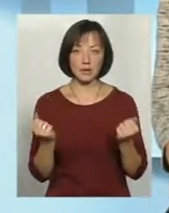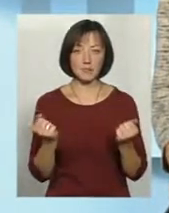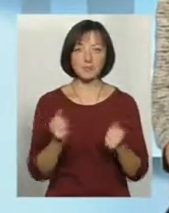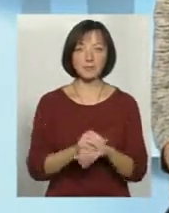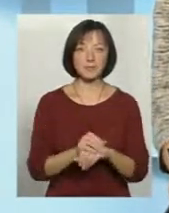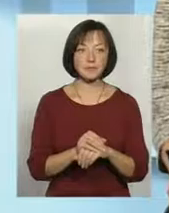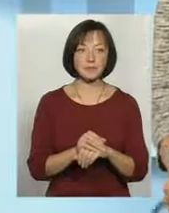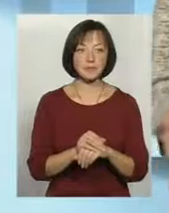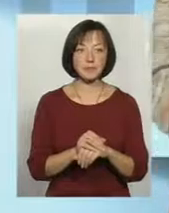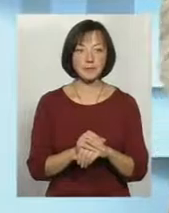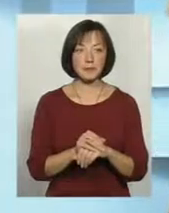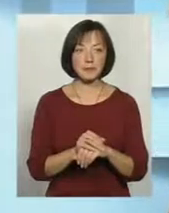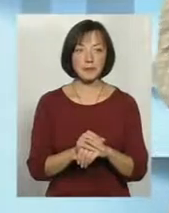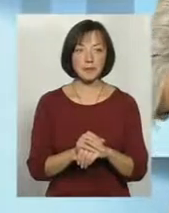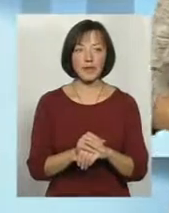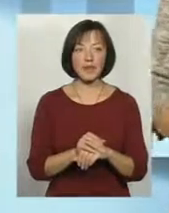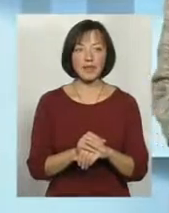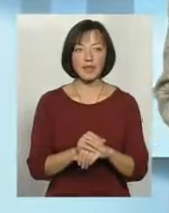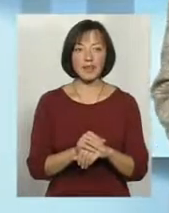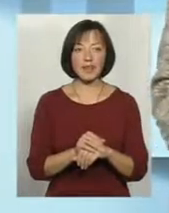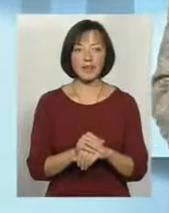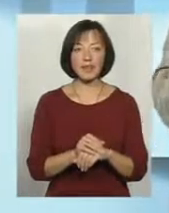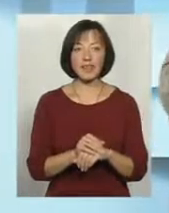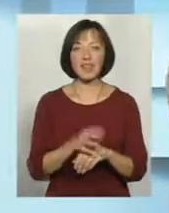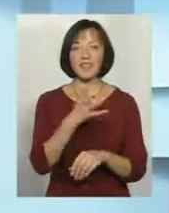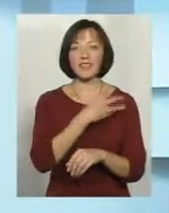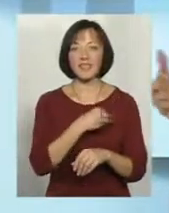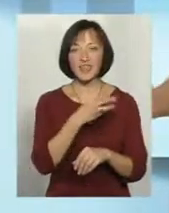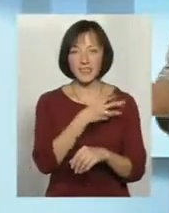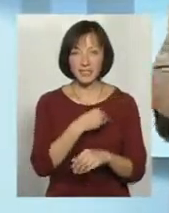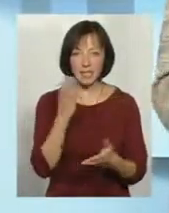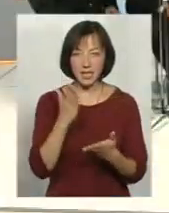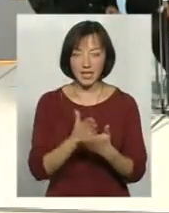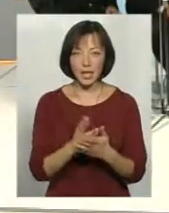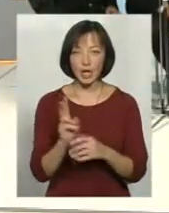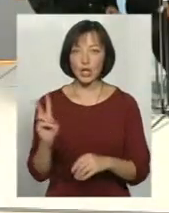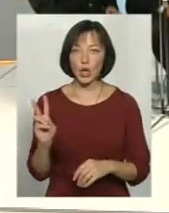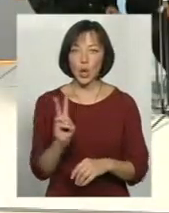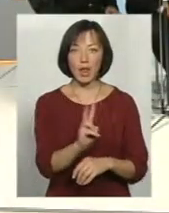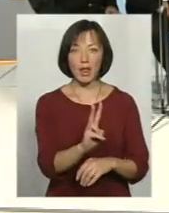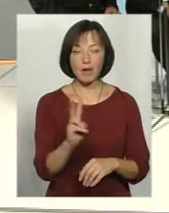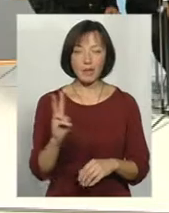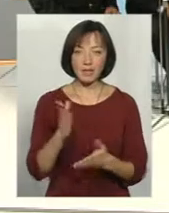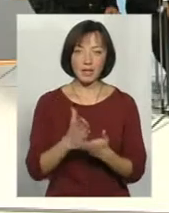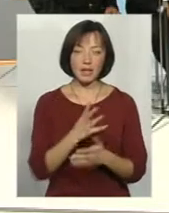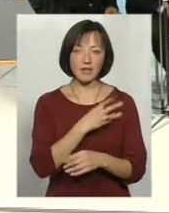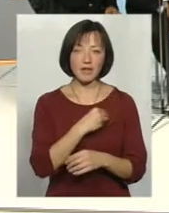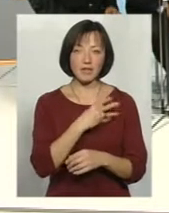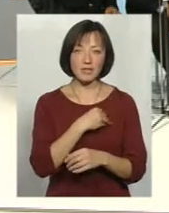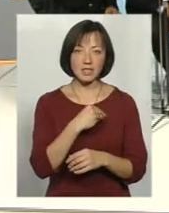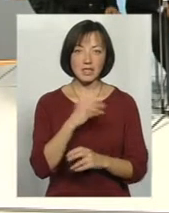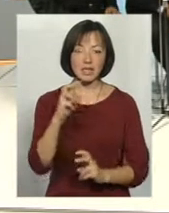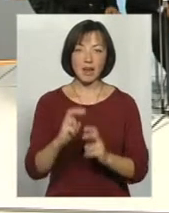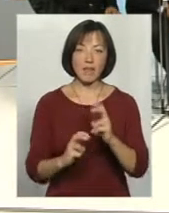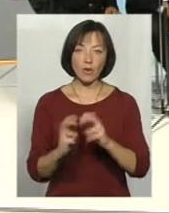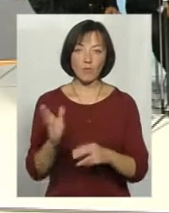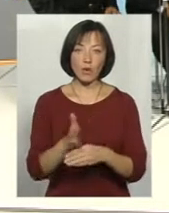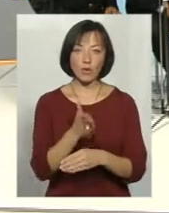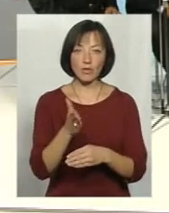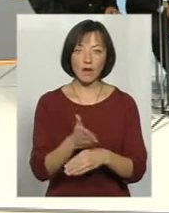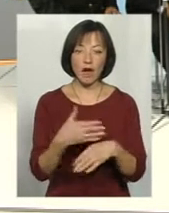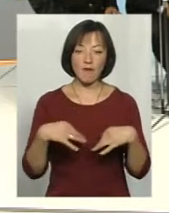можна порівняти лічильник води? У нас є львівський тролейбусний, так, у нас є львівський завод, який